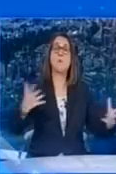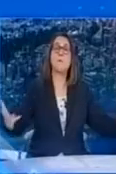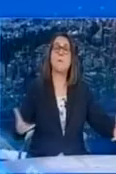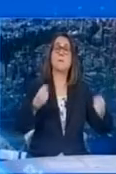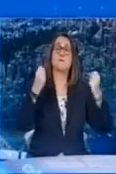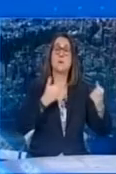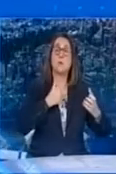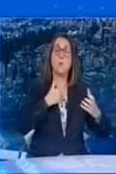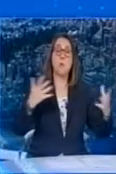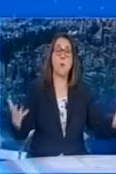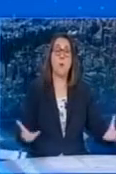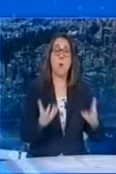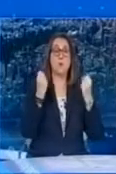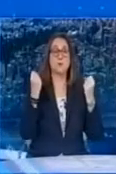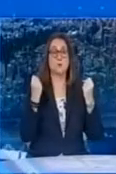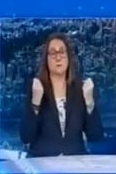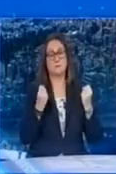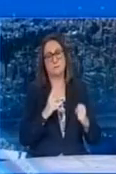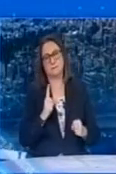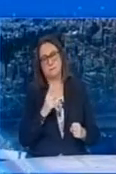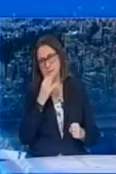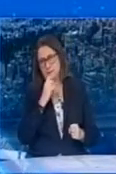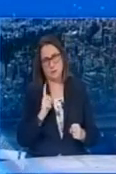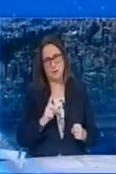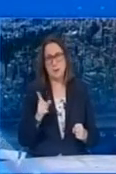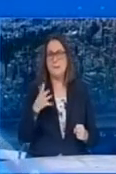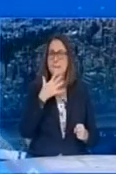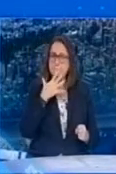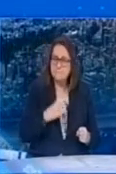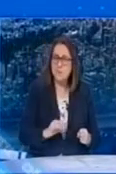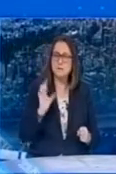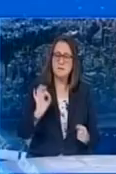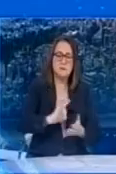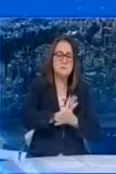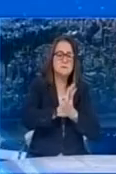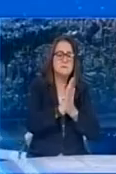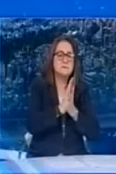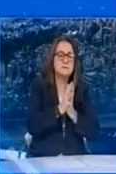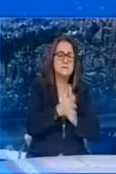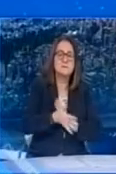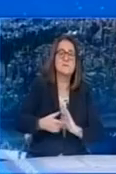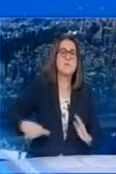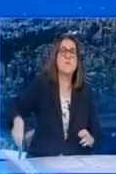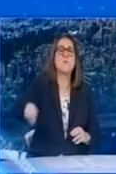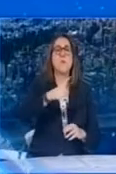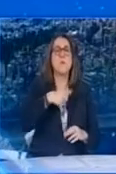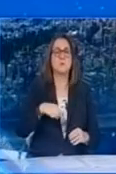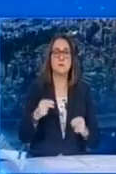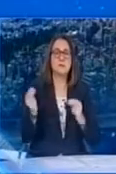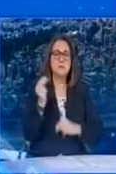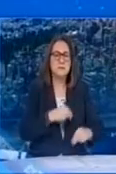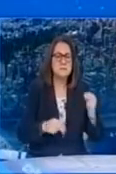σωτήρας, συνεχίζοντας όμως να πορεύεται σαν οδοστρωτήρας, με ψήφιση νόμων